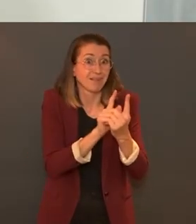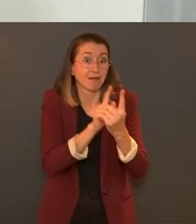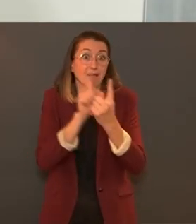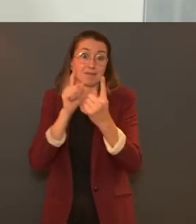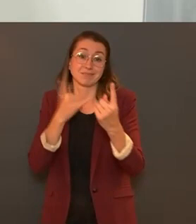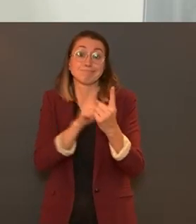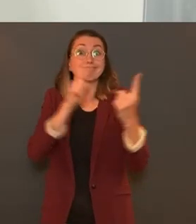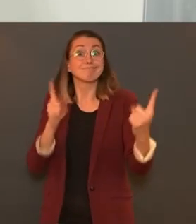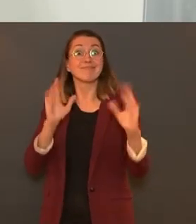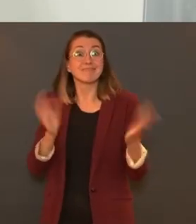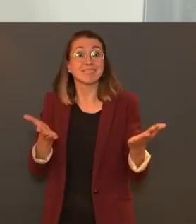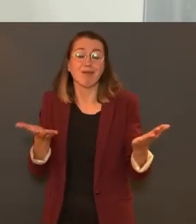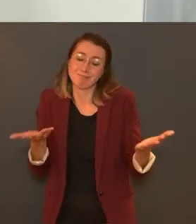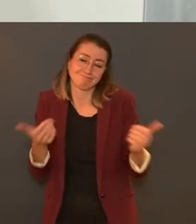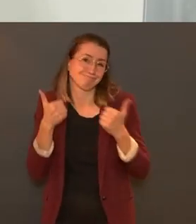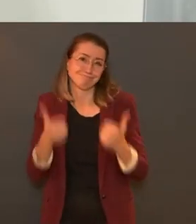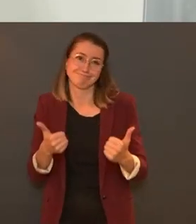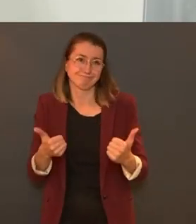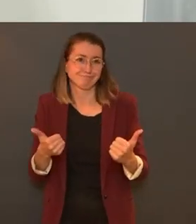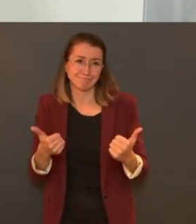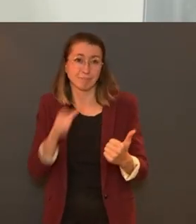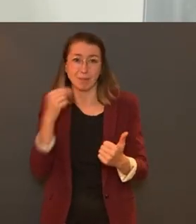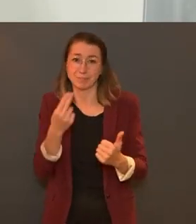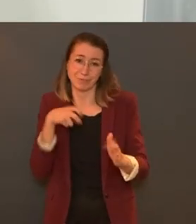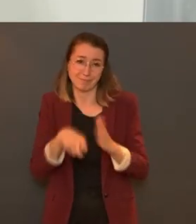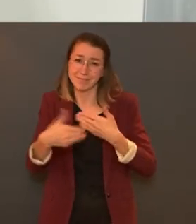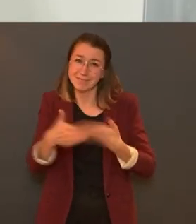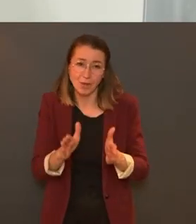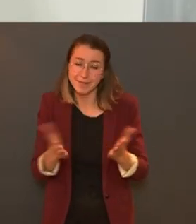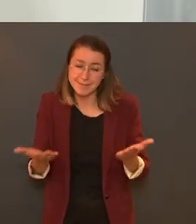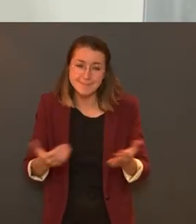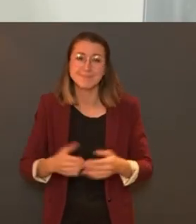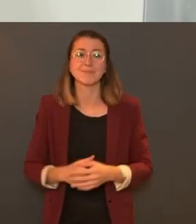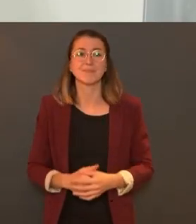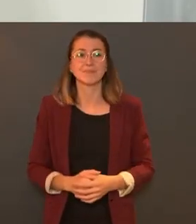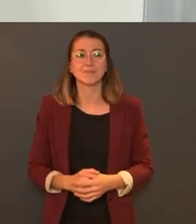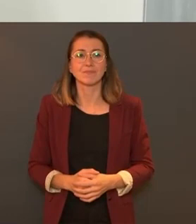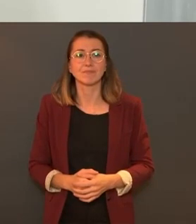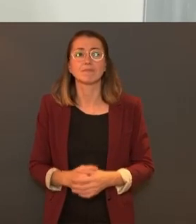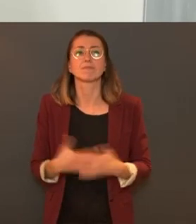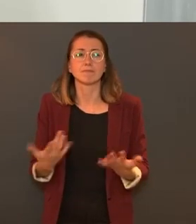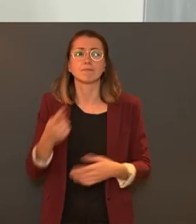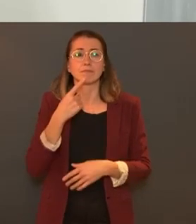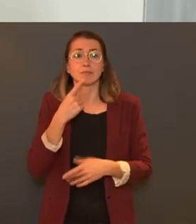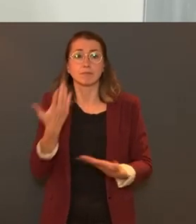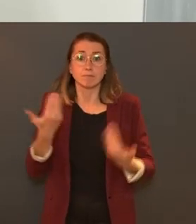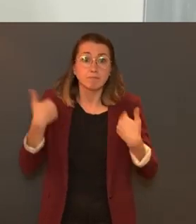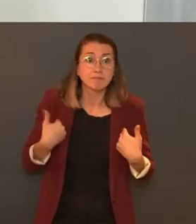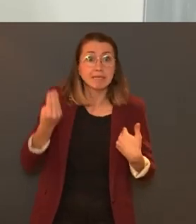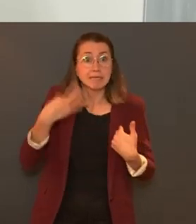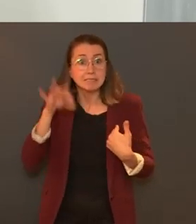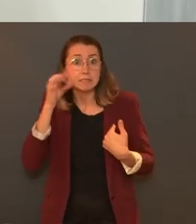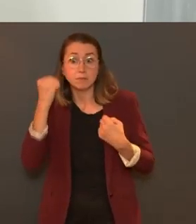distance, si vous avez porté votre masque, vous n'êtes pas considéré comme une personne à risque.